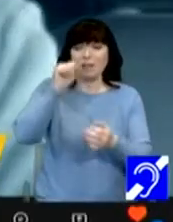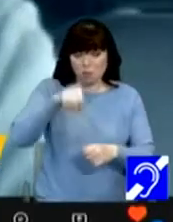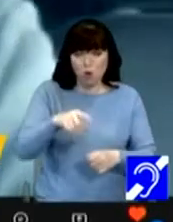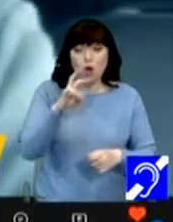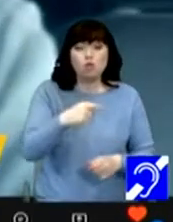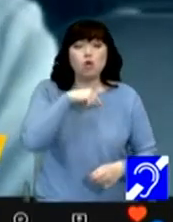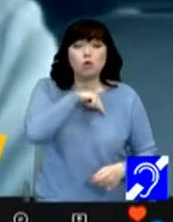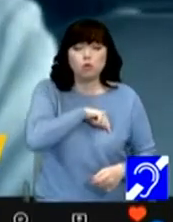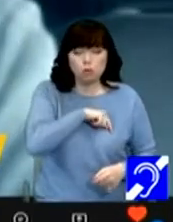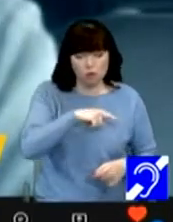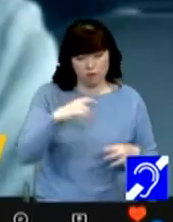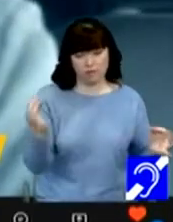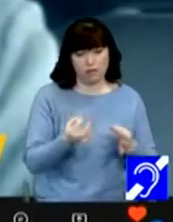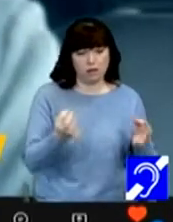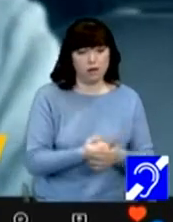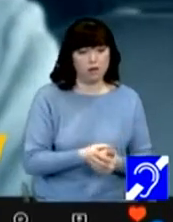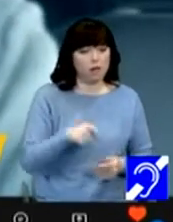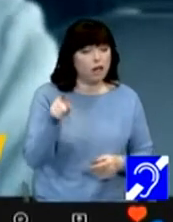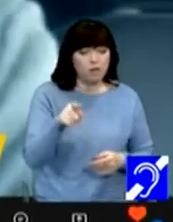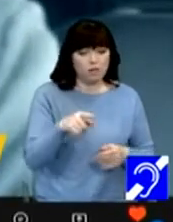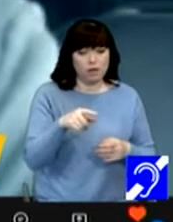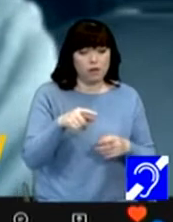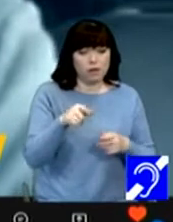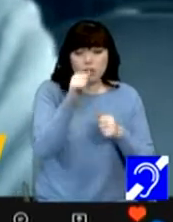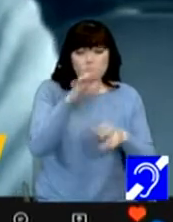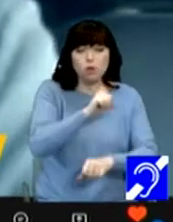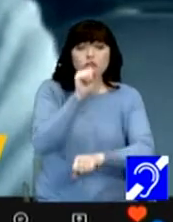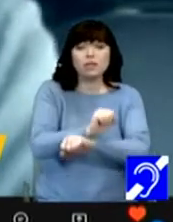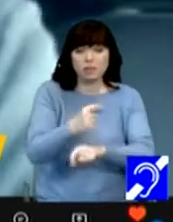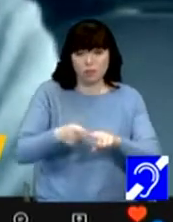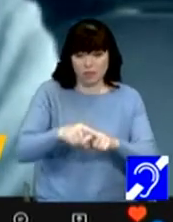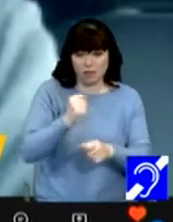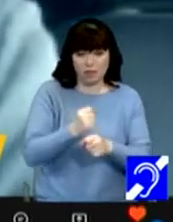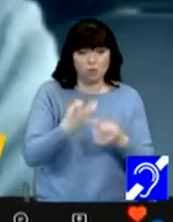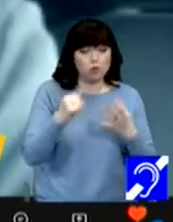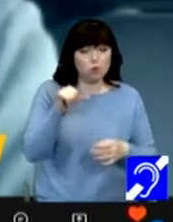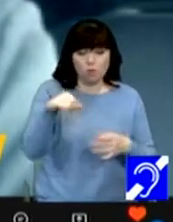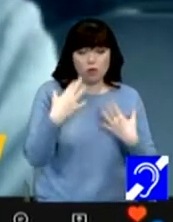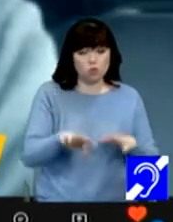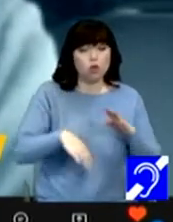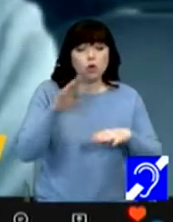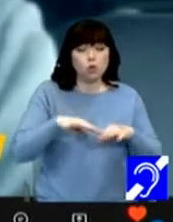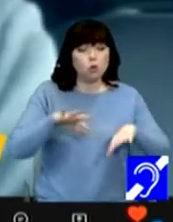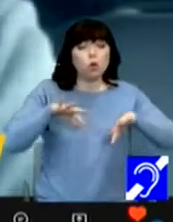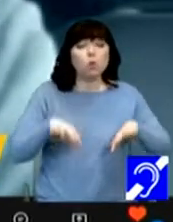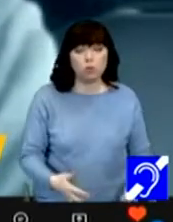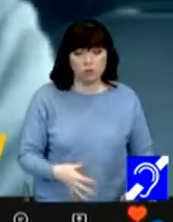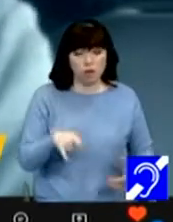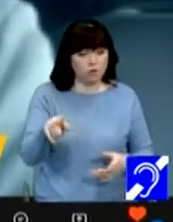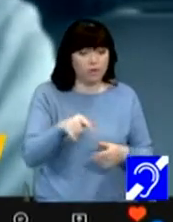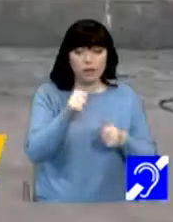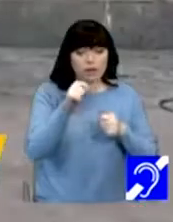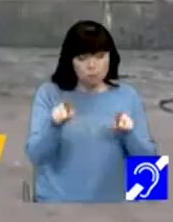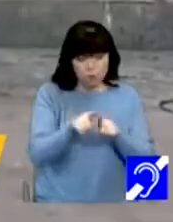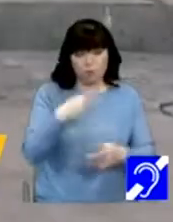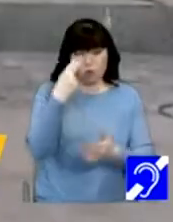вы просто не сможете перестать это делать, потому что у вас просто опустятся руки от вашего бессилия, и вы все равно